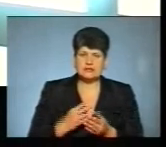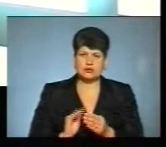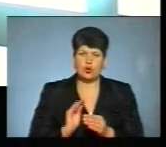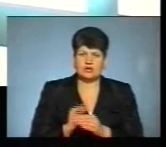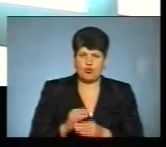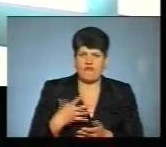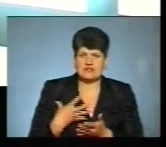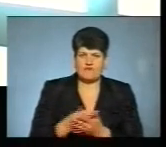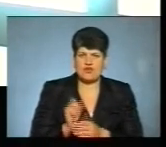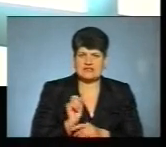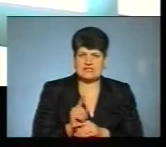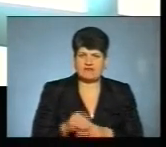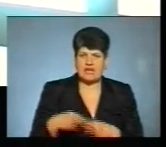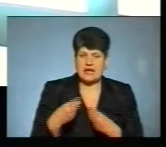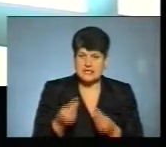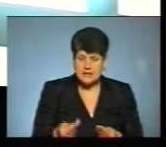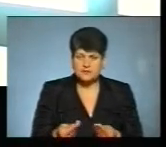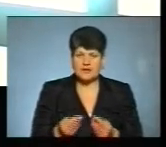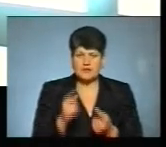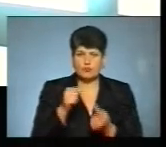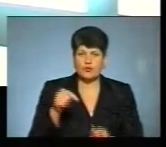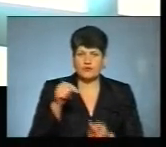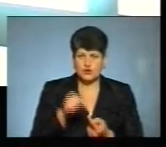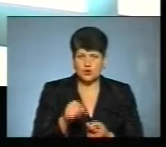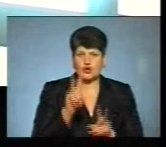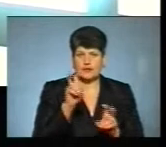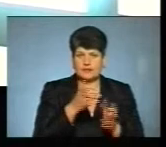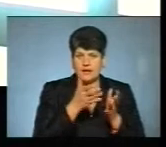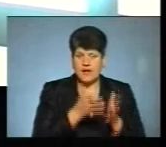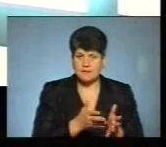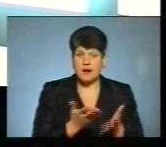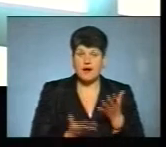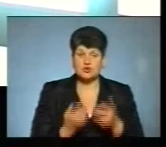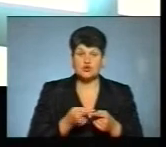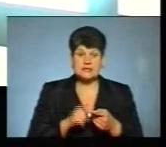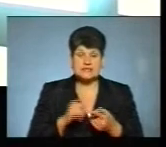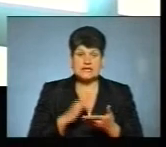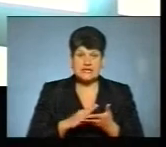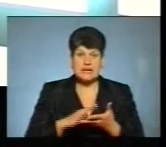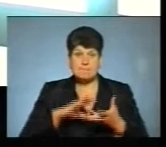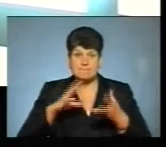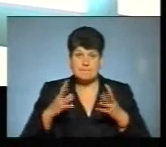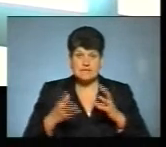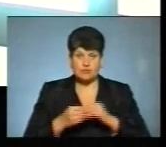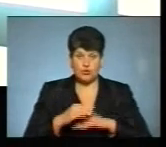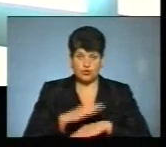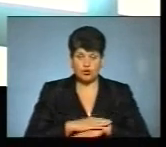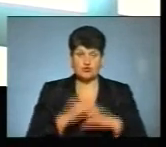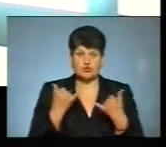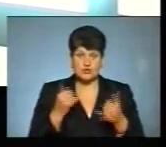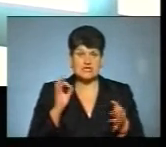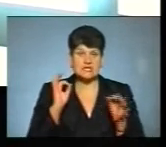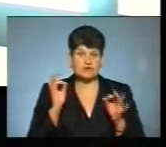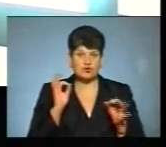завдання відповідно до тої чи іншої теми. А якщо це є підсумковий урок, бо сьогодні десь звучали